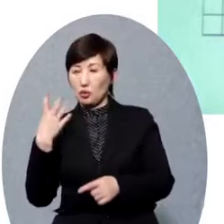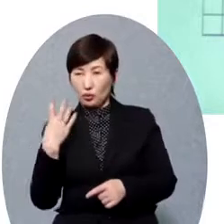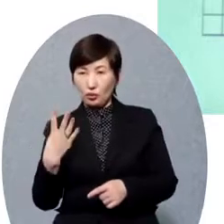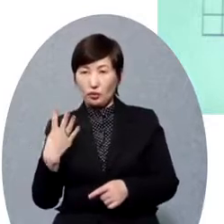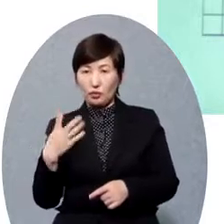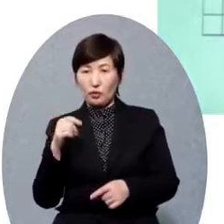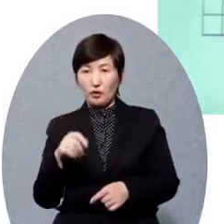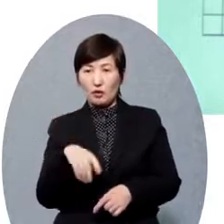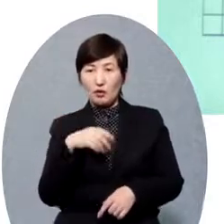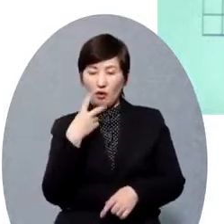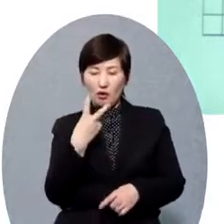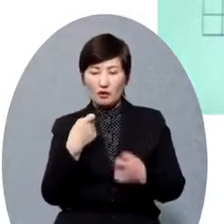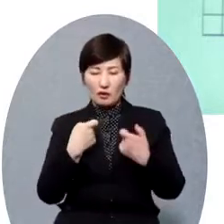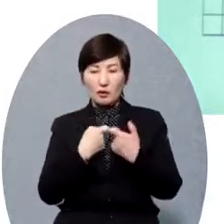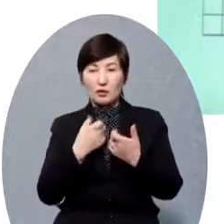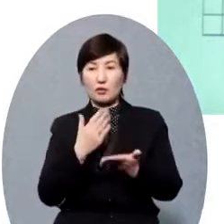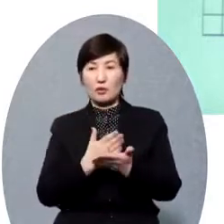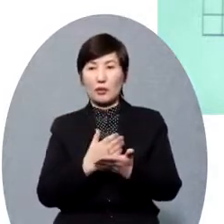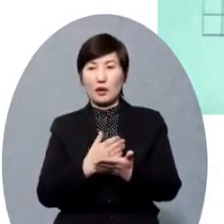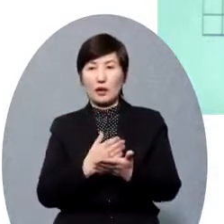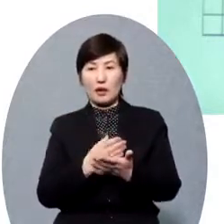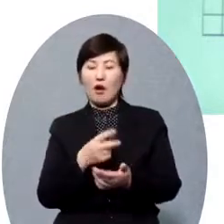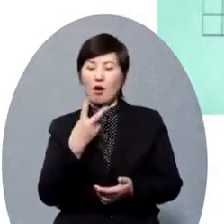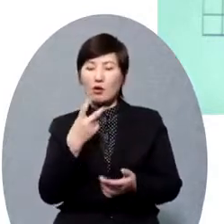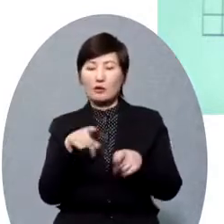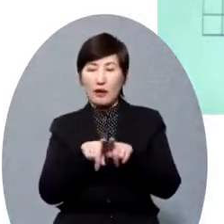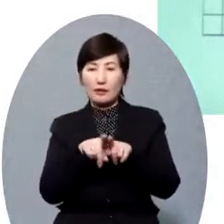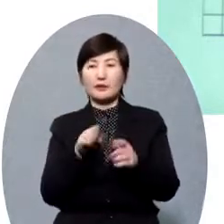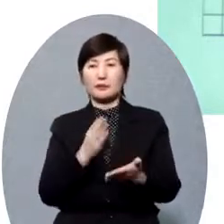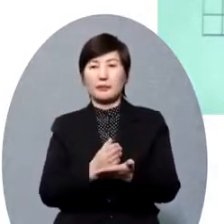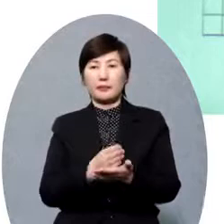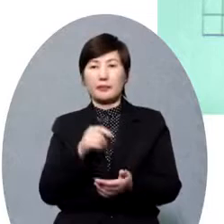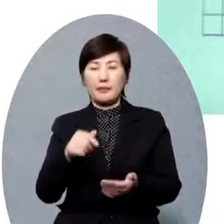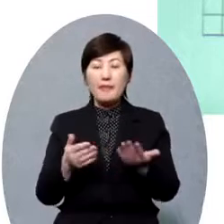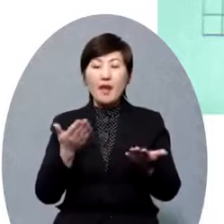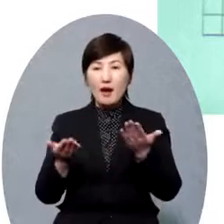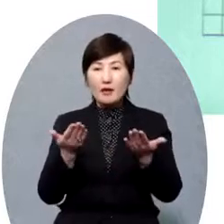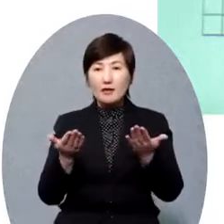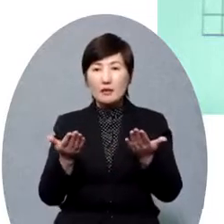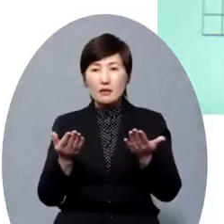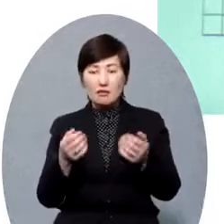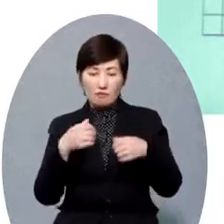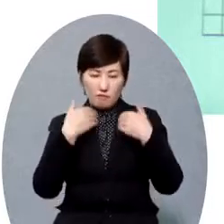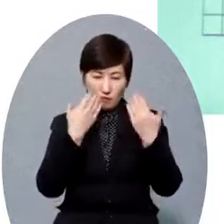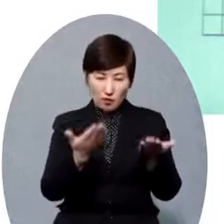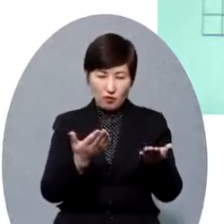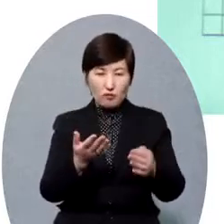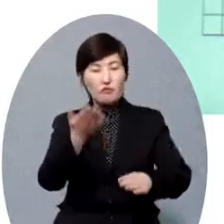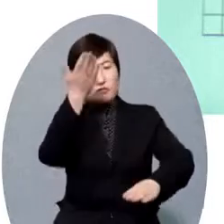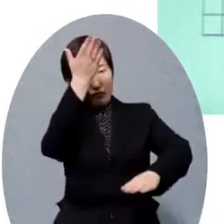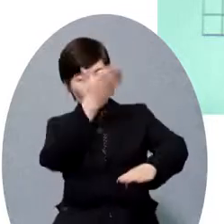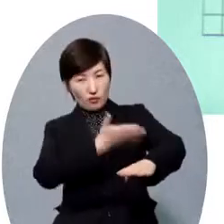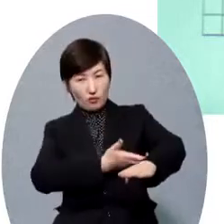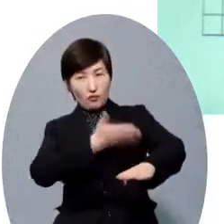байна. За тэр 2 нь бол энд байгаа 2-тоо тэнцүү байна гэсэн үг. Тэгэхээр энэ харьцааг өгөгдсөн